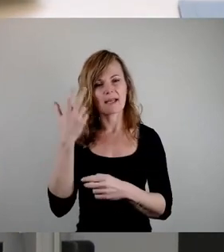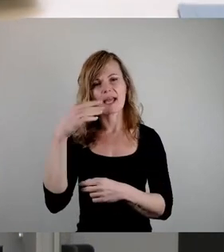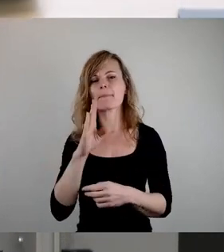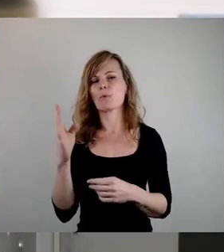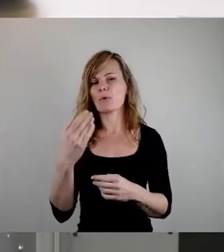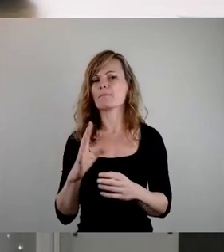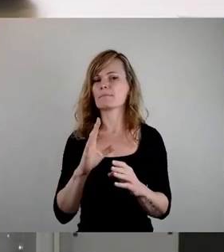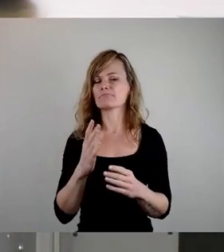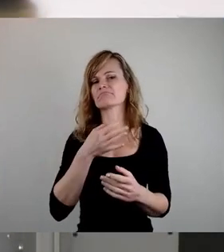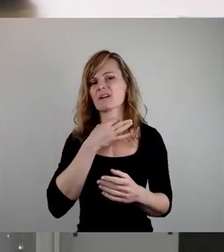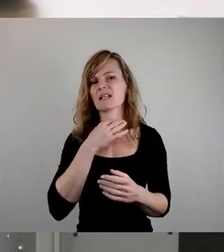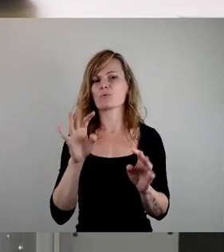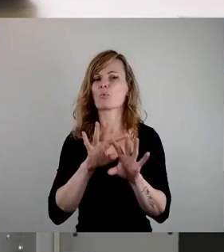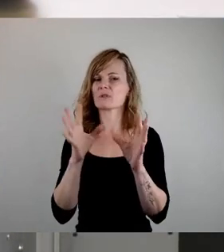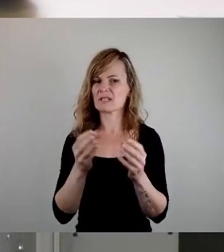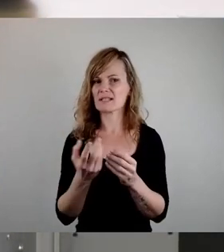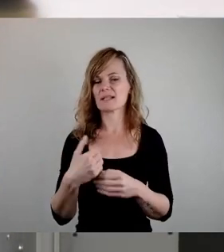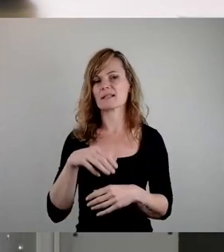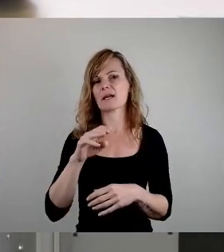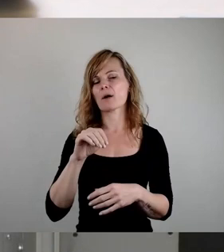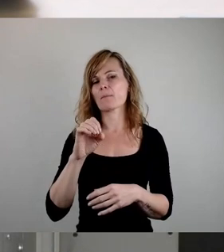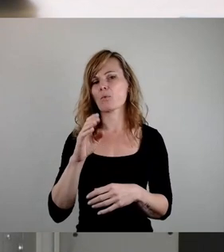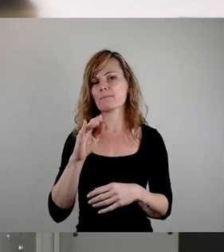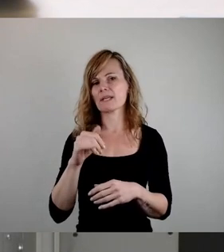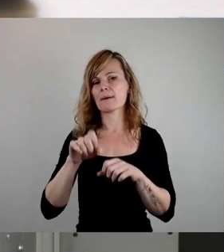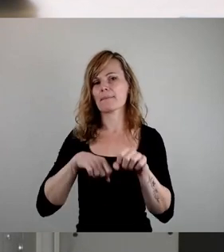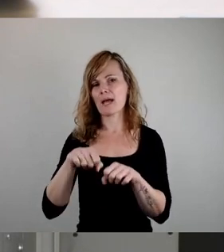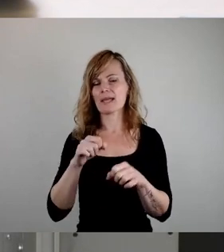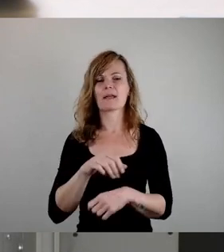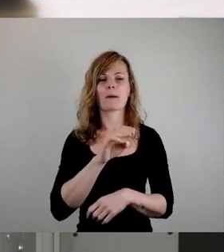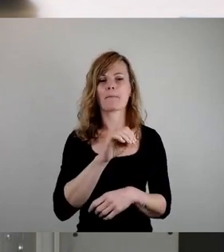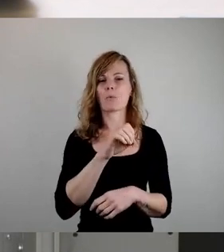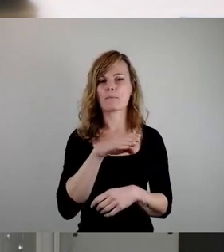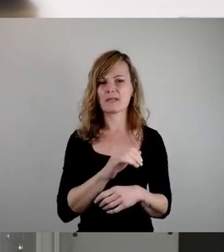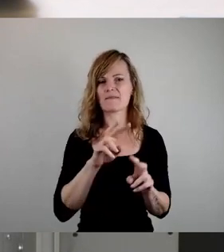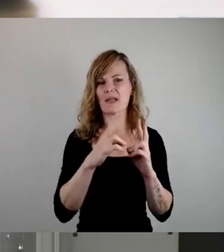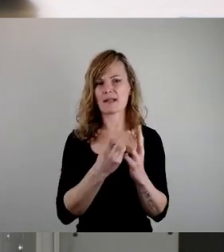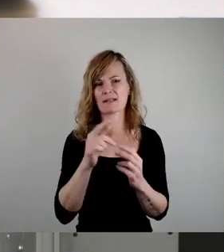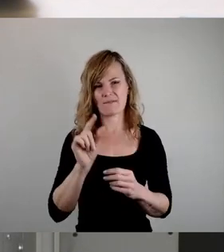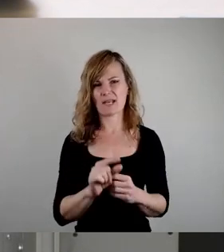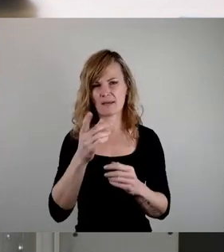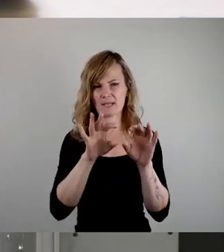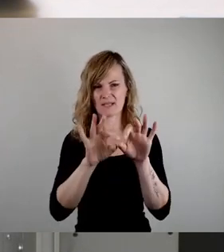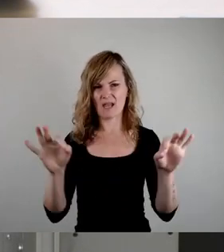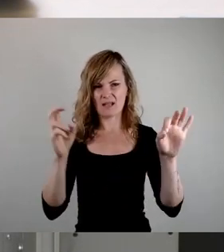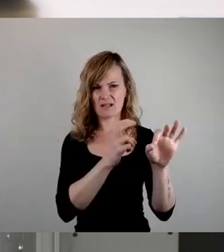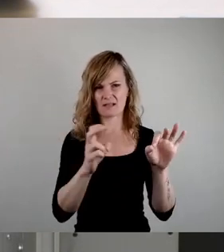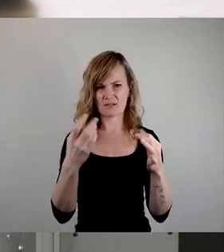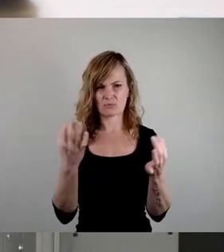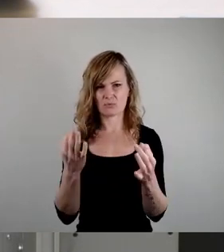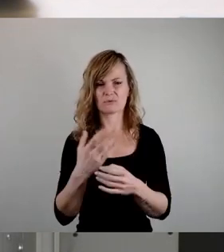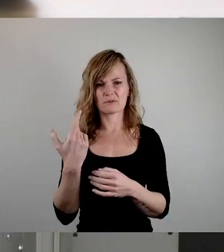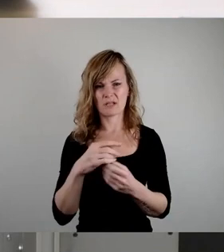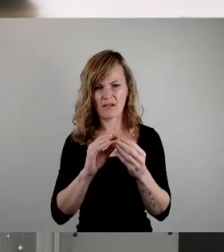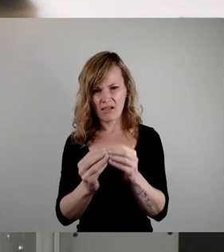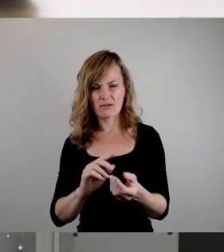haben Mobibike, Mobiwelt wenig mit einer Gierseilfähre zu tun, ja? Dass man das versucht jetzt zu verunglimpfen